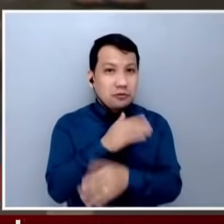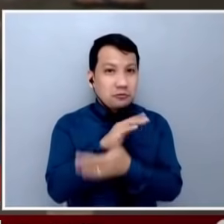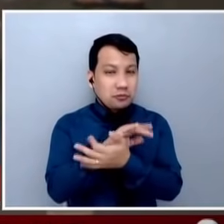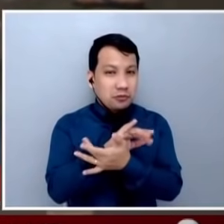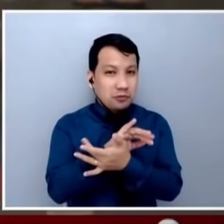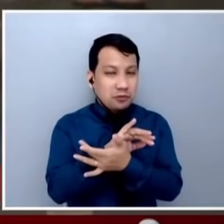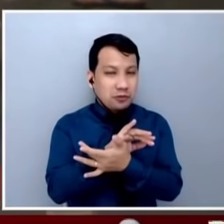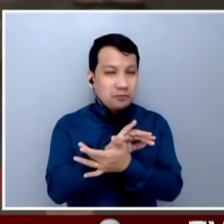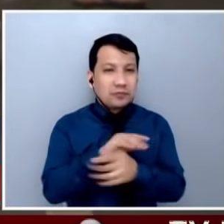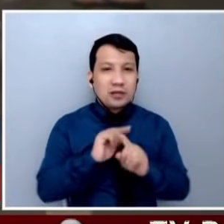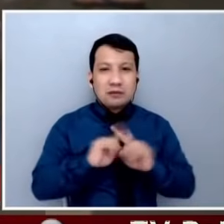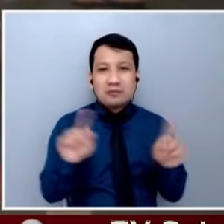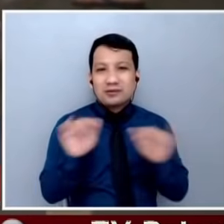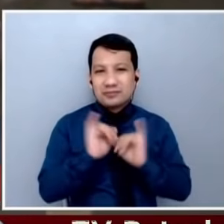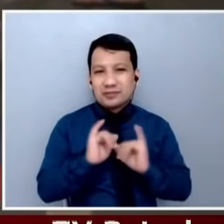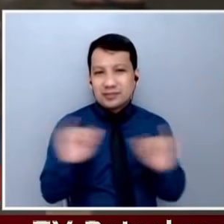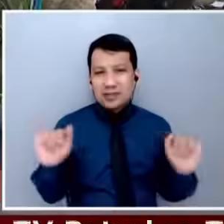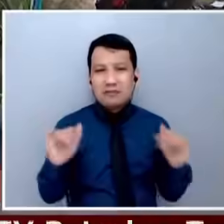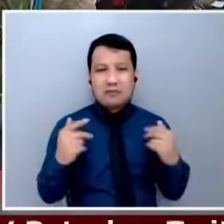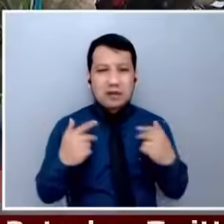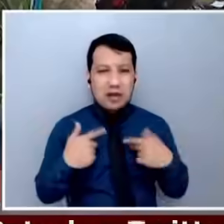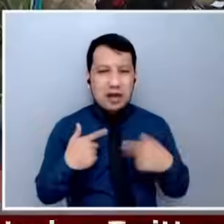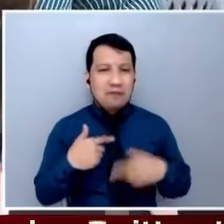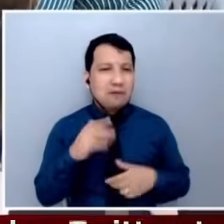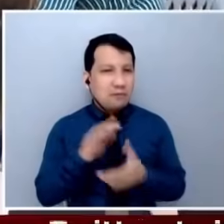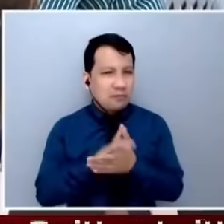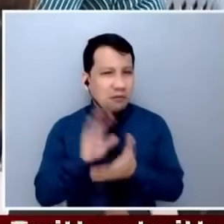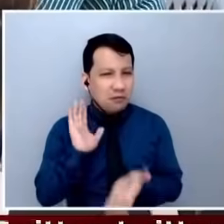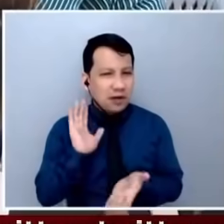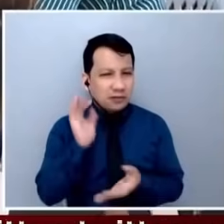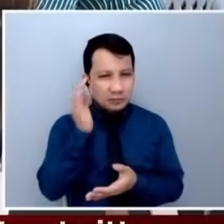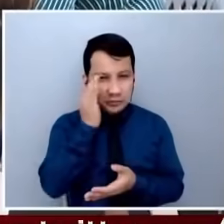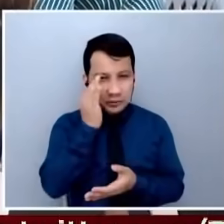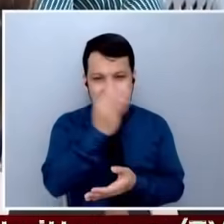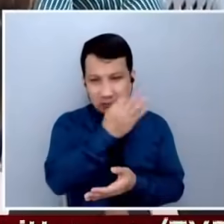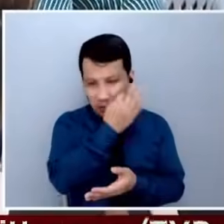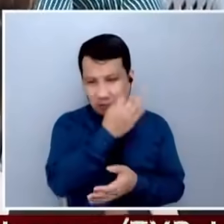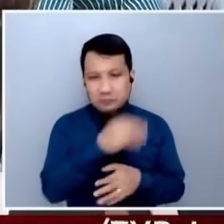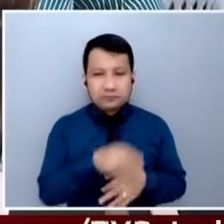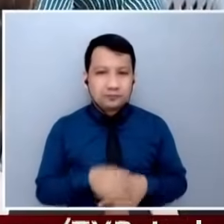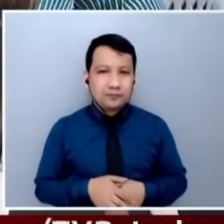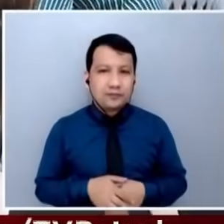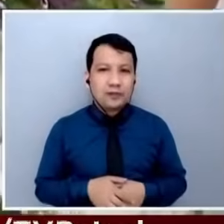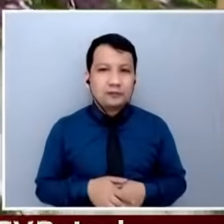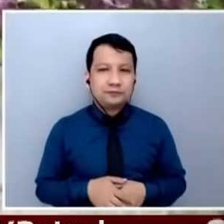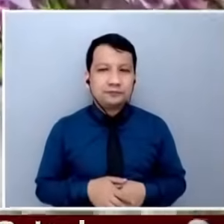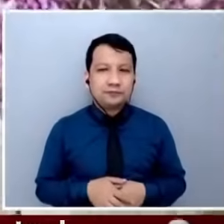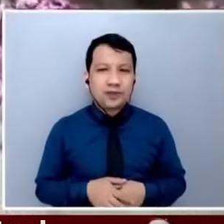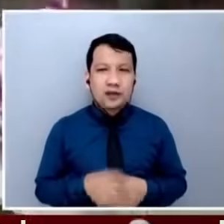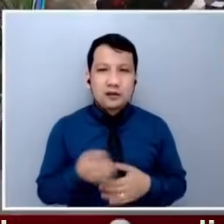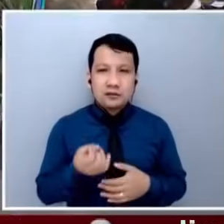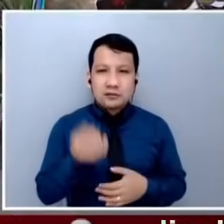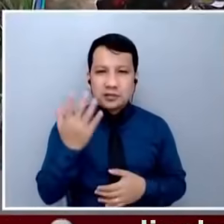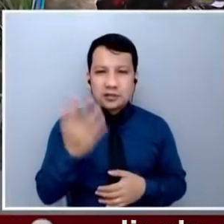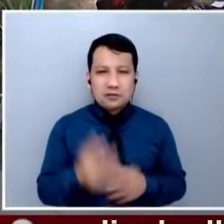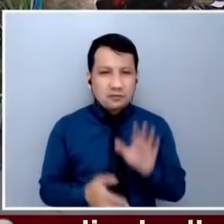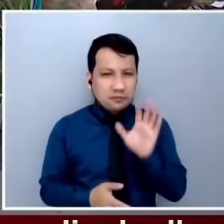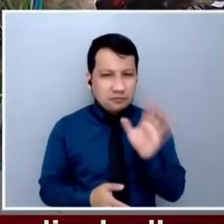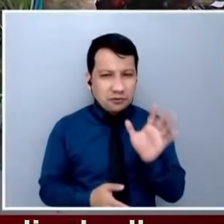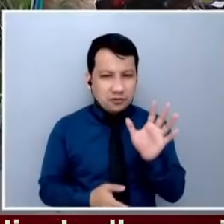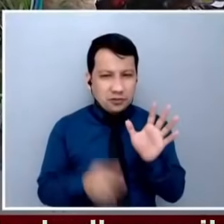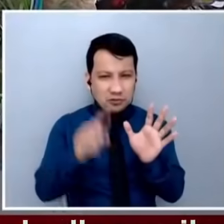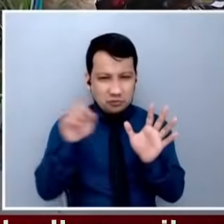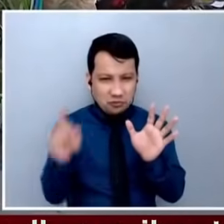katulad din naman ng dati, meron din naman pagtataas ng presyo sa mga bulaklak. Ano? Tinatayang 50